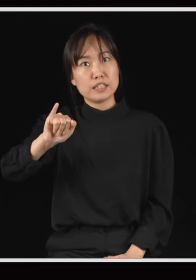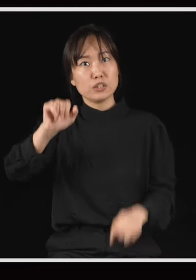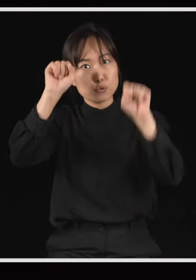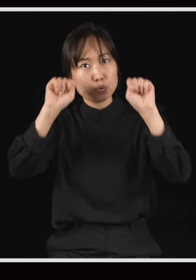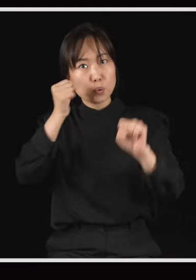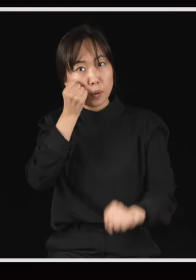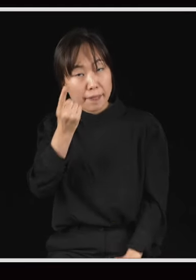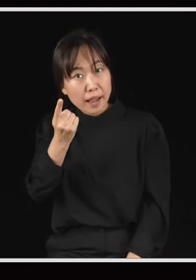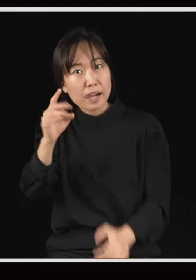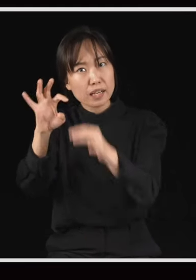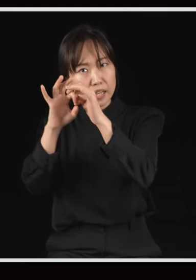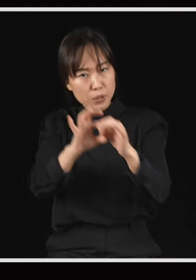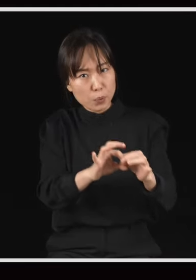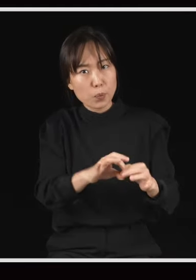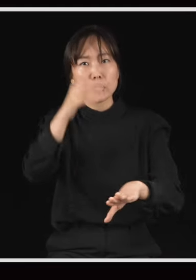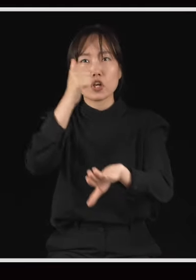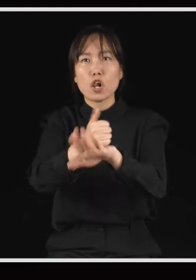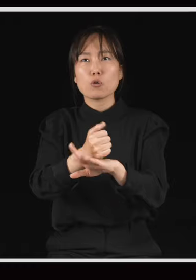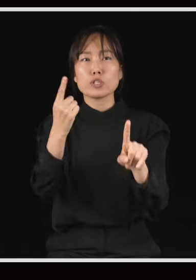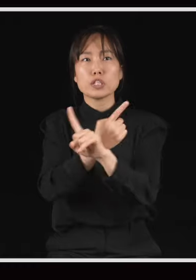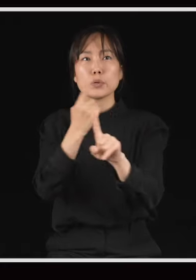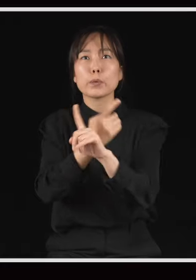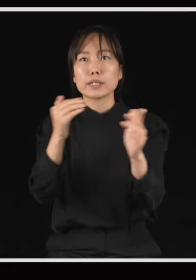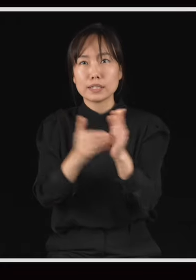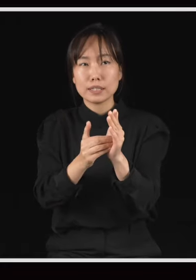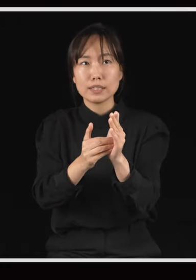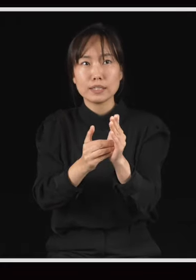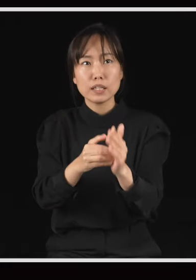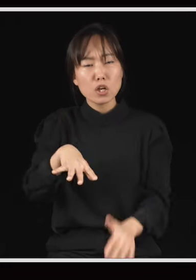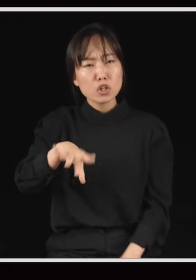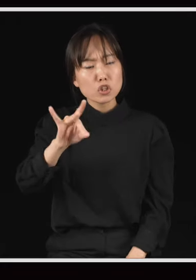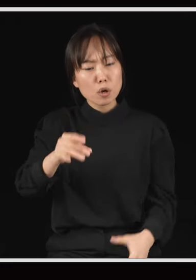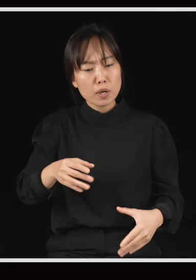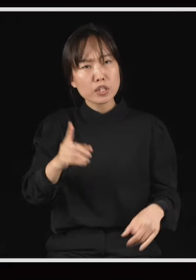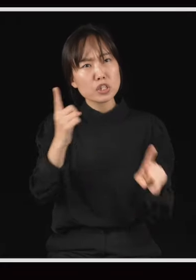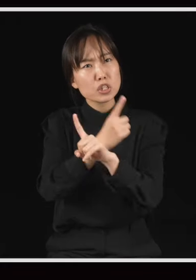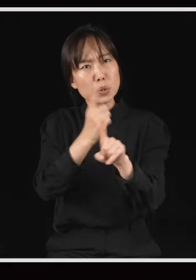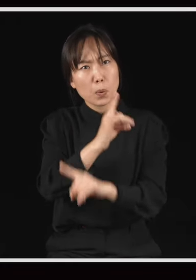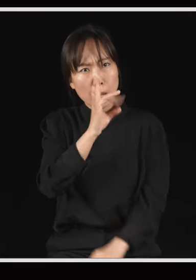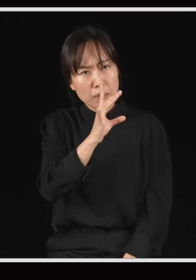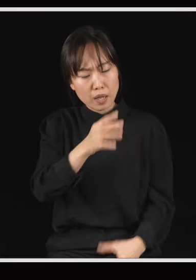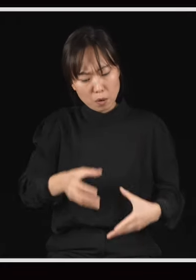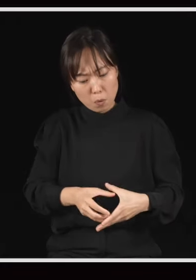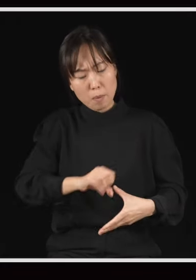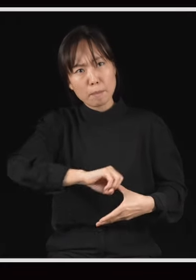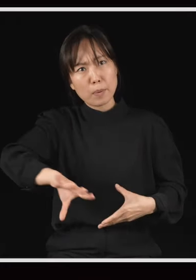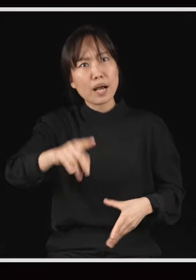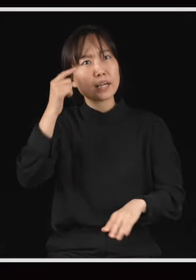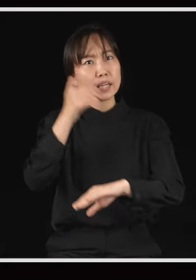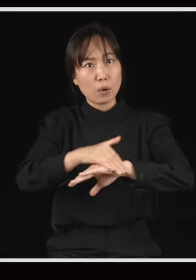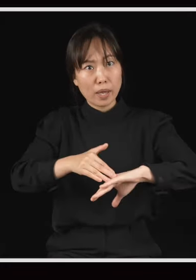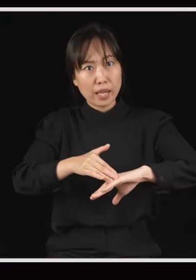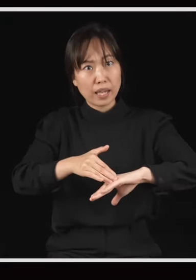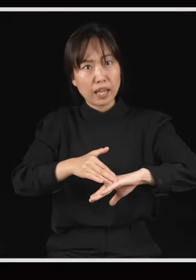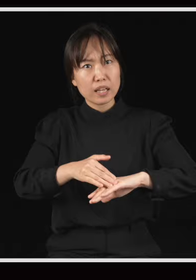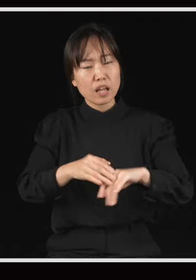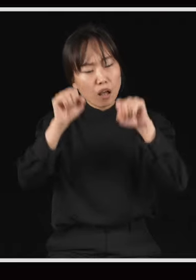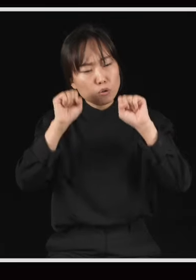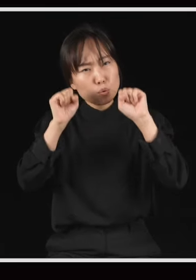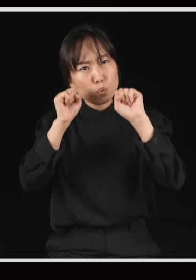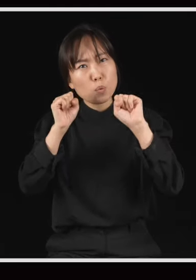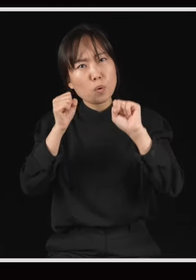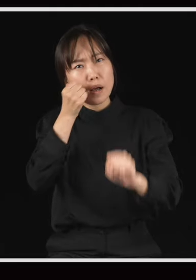운동을 하고 해소가 됐습니다. 그러니까 근데 원래 자궁을 드러내기로 하고 외과에서 메쉬로 그 밑에를 막기로 했었는데,